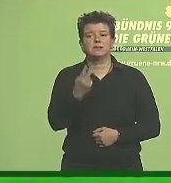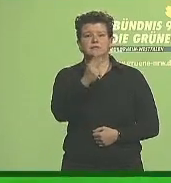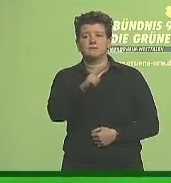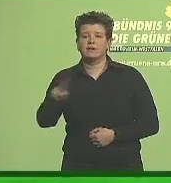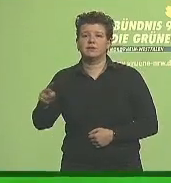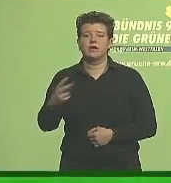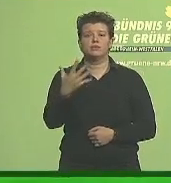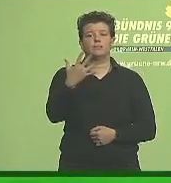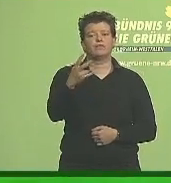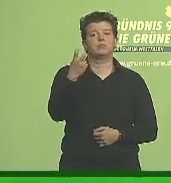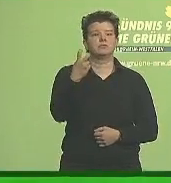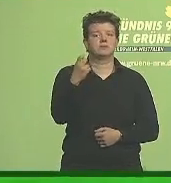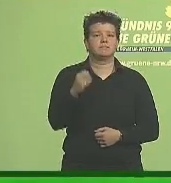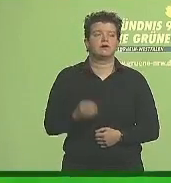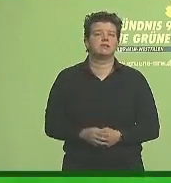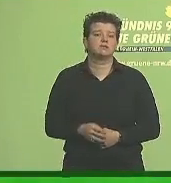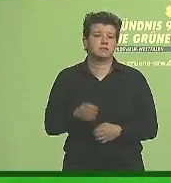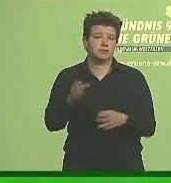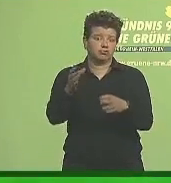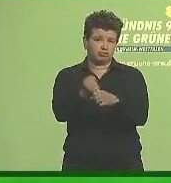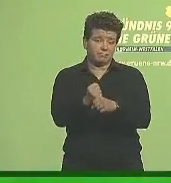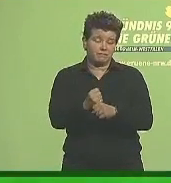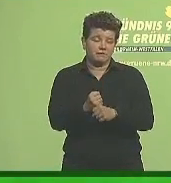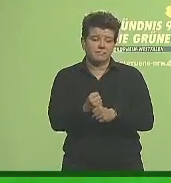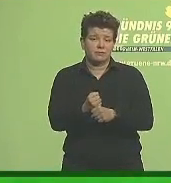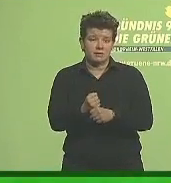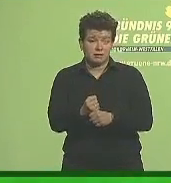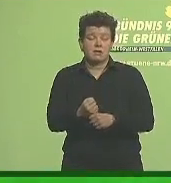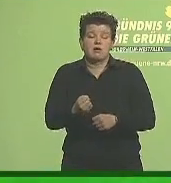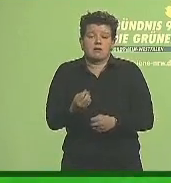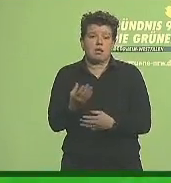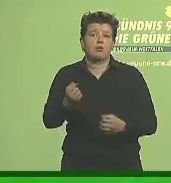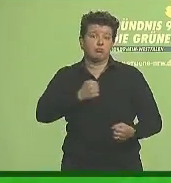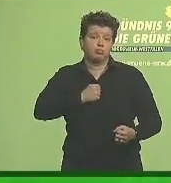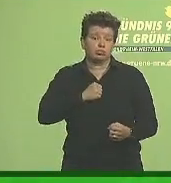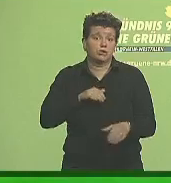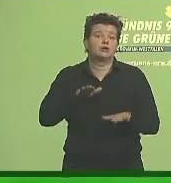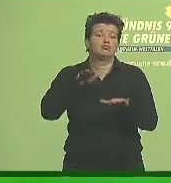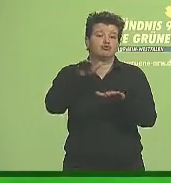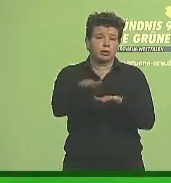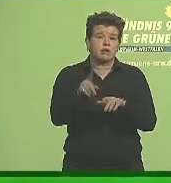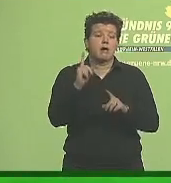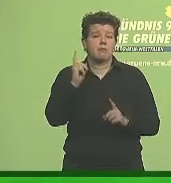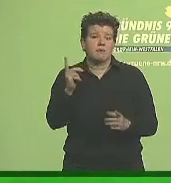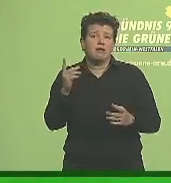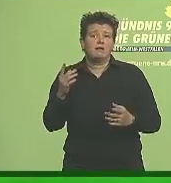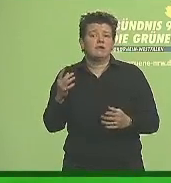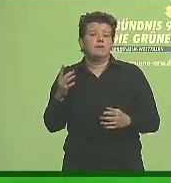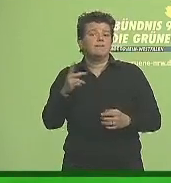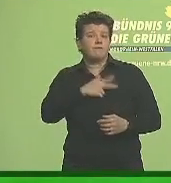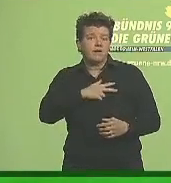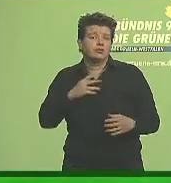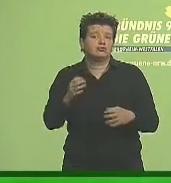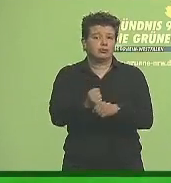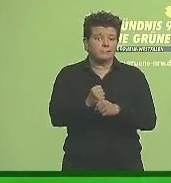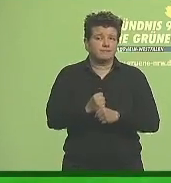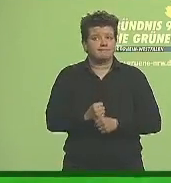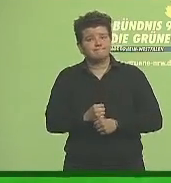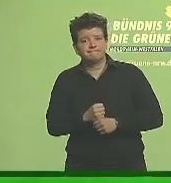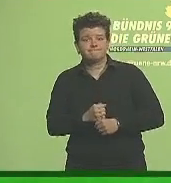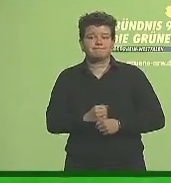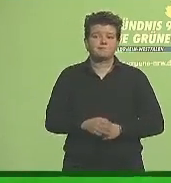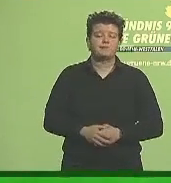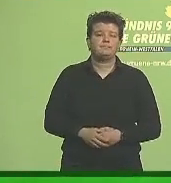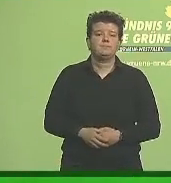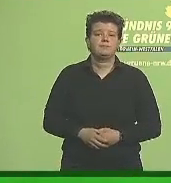bleiben. Über 30%, so ist es im Antrag formuliert. Und wenn man mal zurückdenkt, wir sind zurzeit